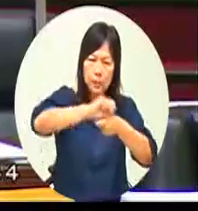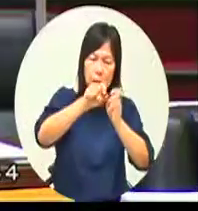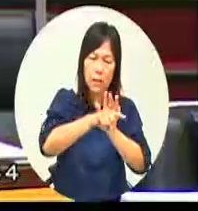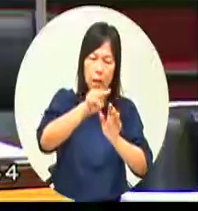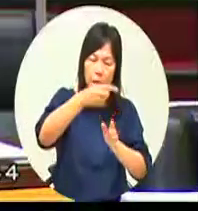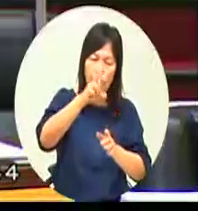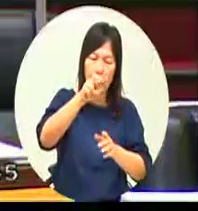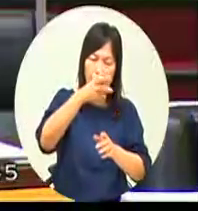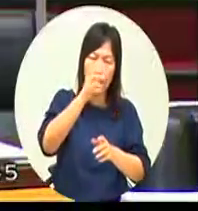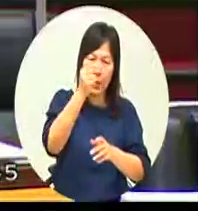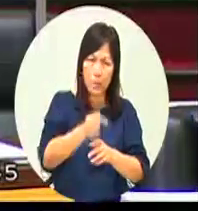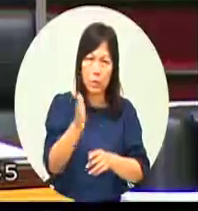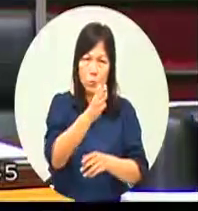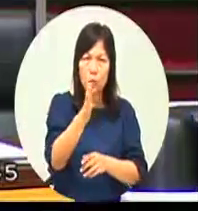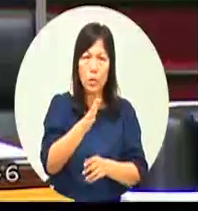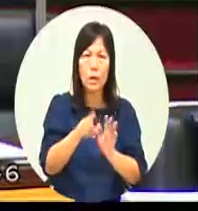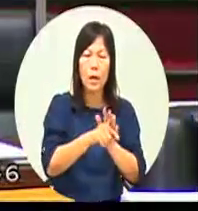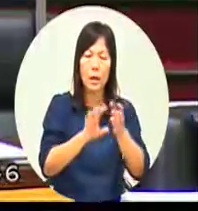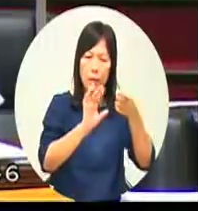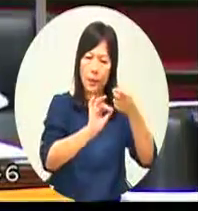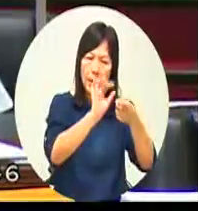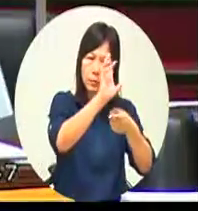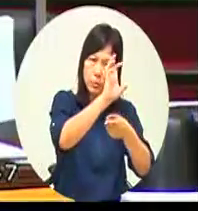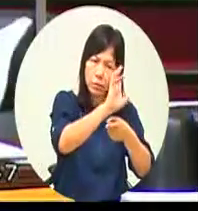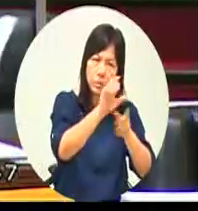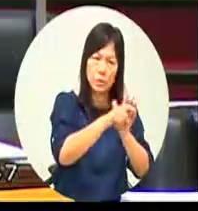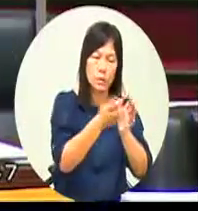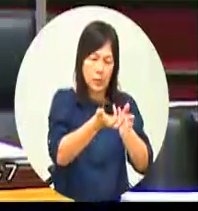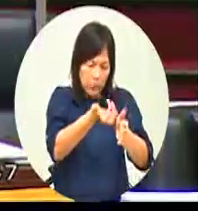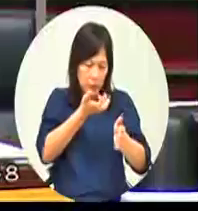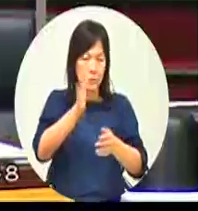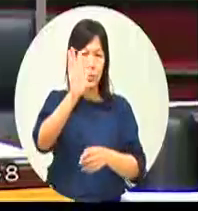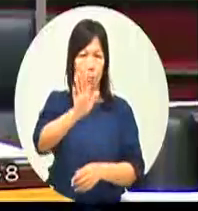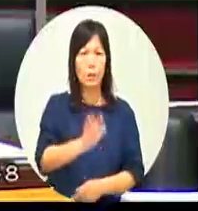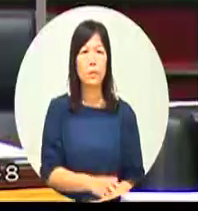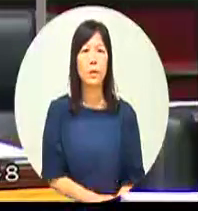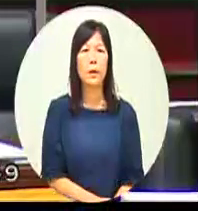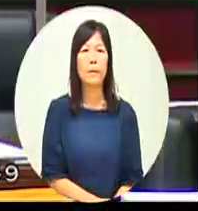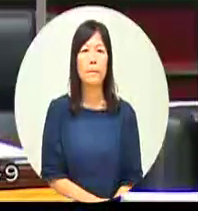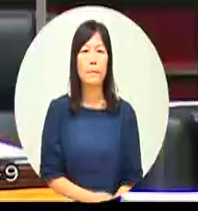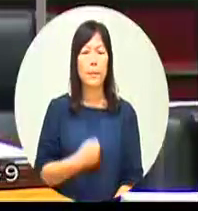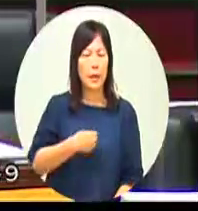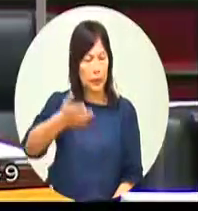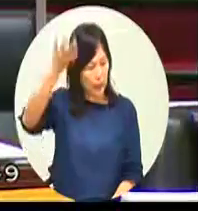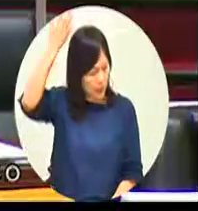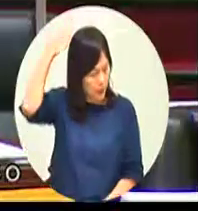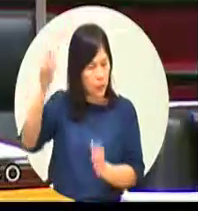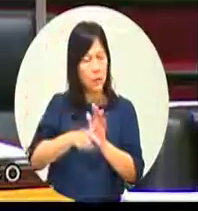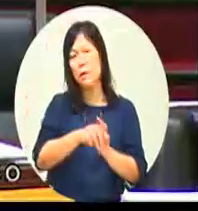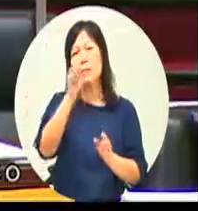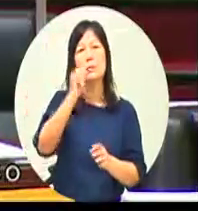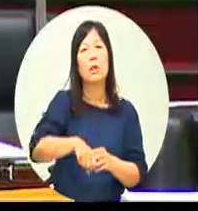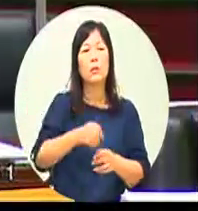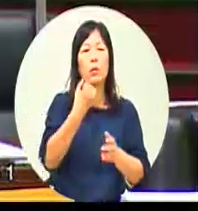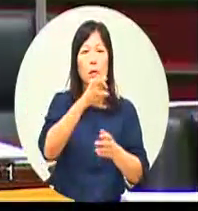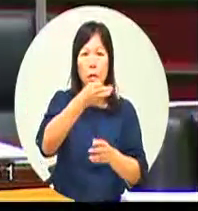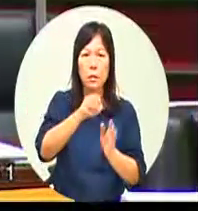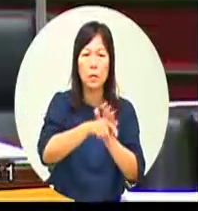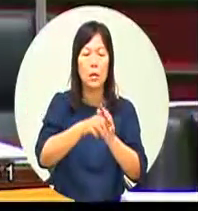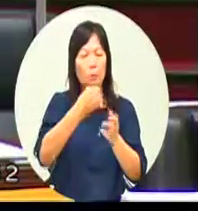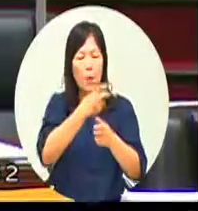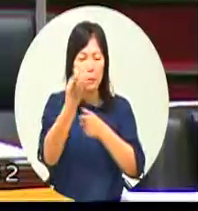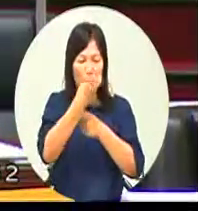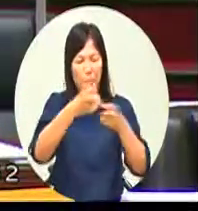了哈，有大部分90%的预算都是前年，那以前我们通过的预算哪些需要检